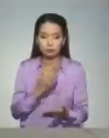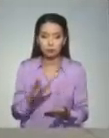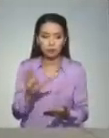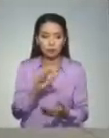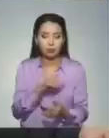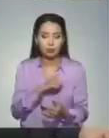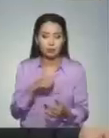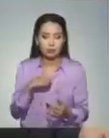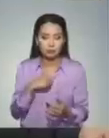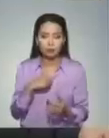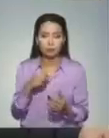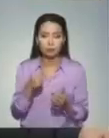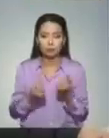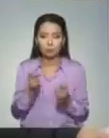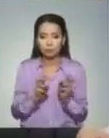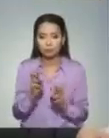и транспорт.